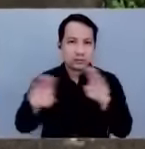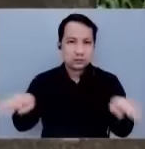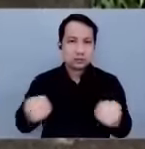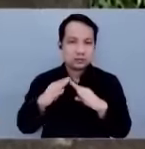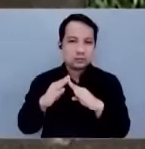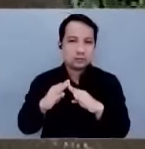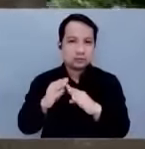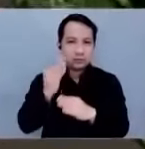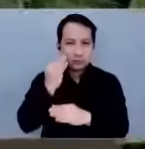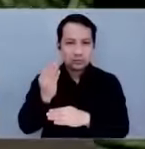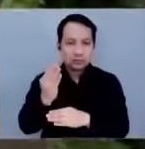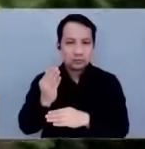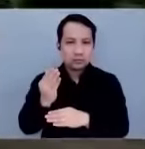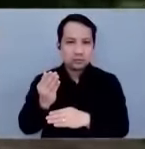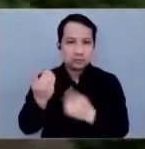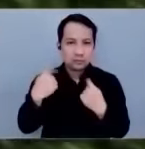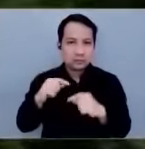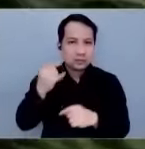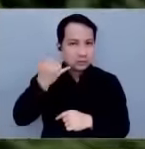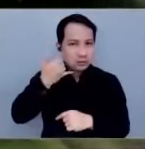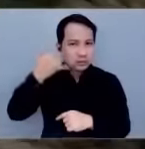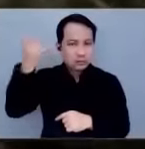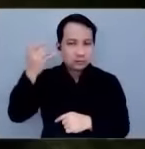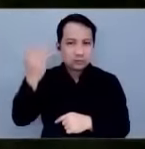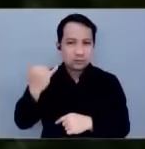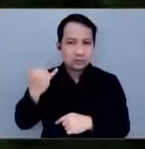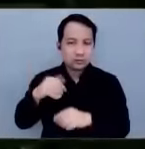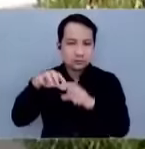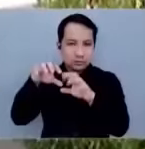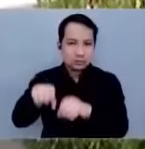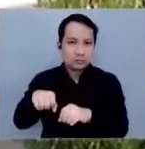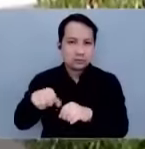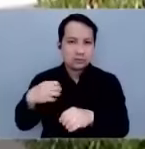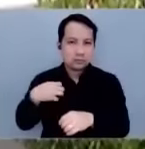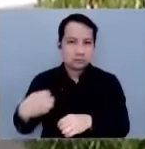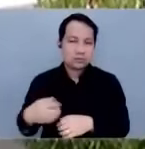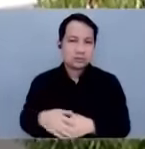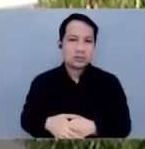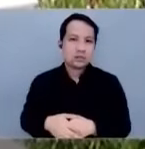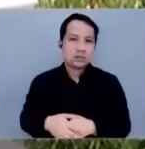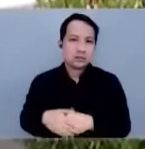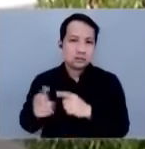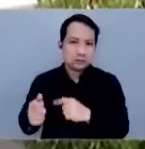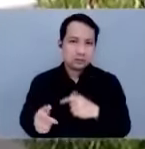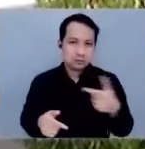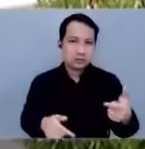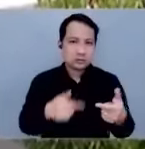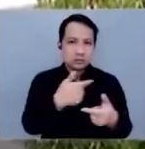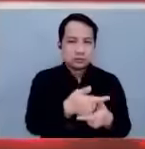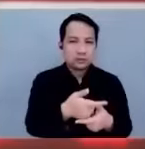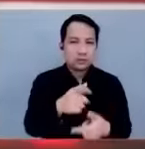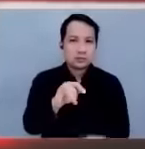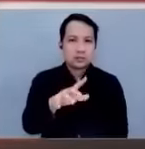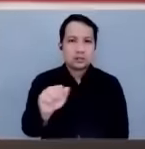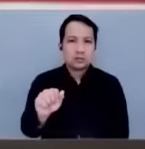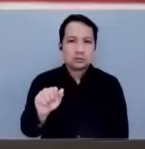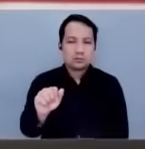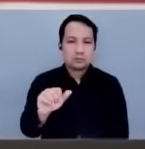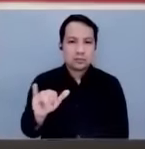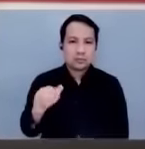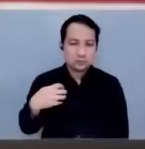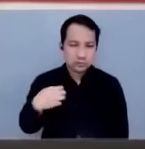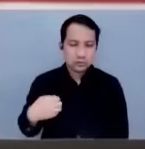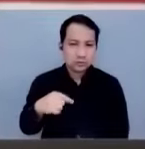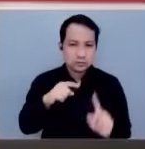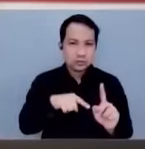siya nagtangkang magpatiwakal kaya siya natunton ng mga pulis doon. Iturn over na rin siya sa Tayabas Police. Kabilang si Ligaya